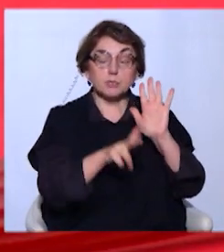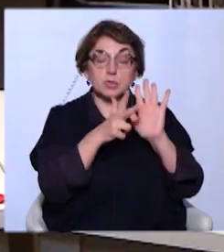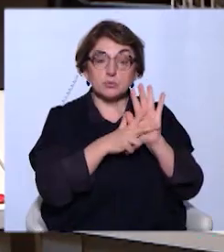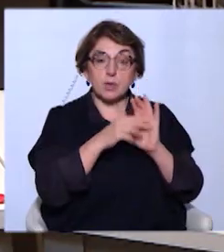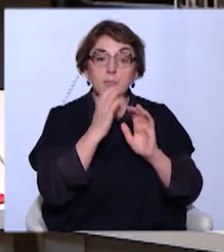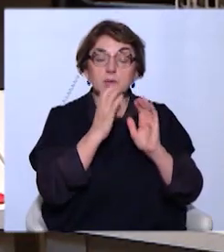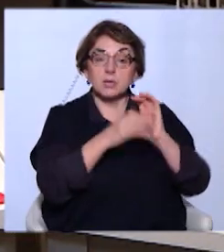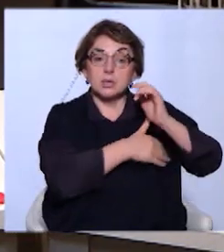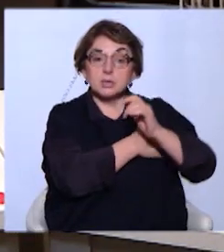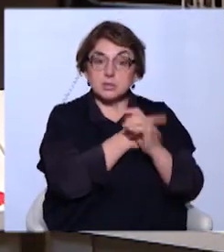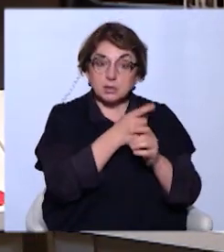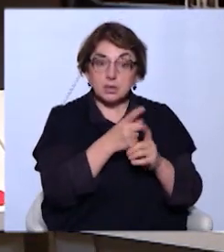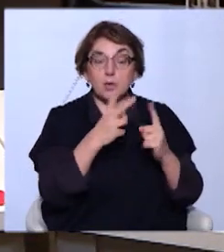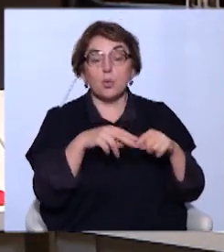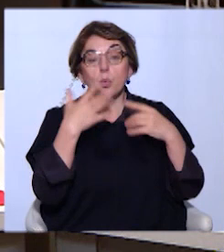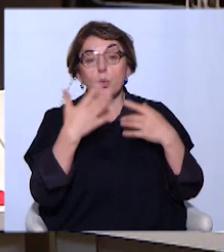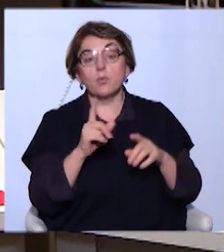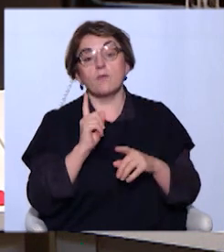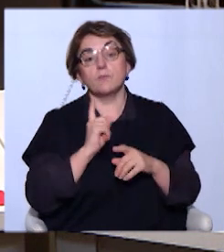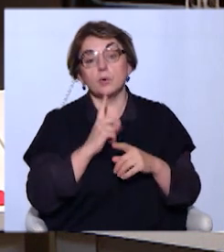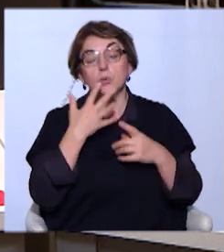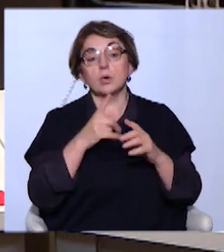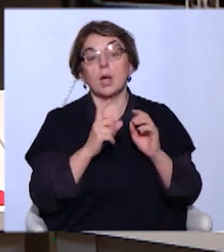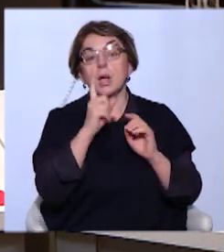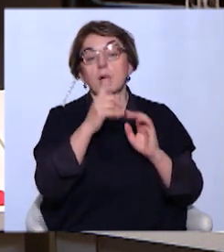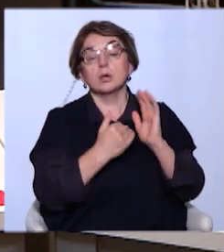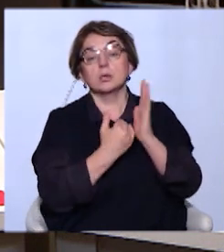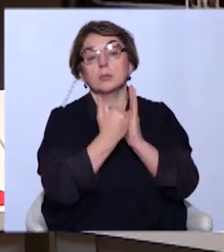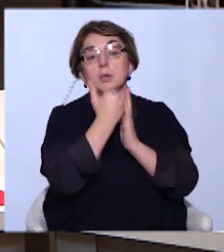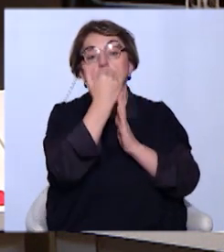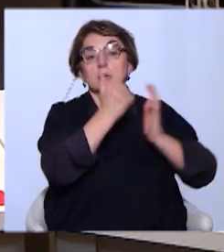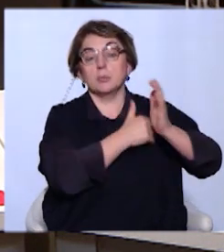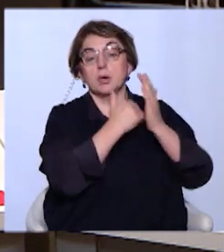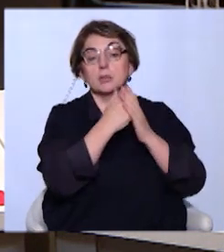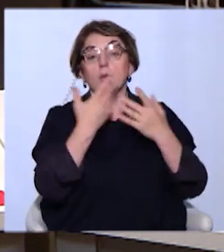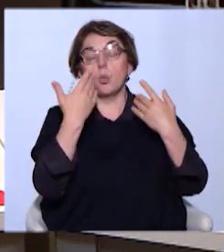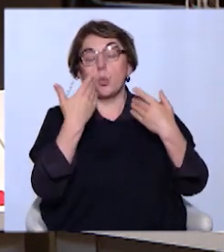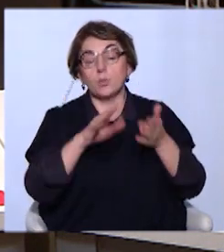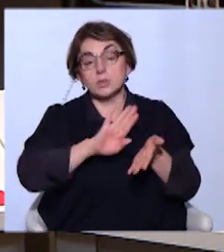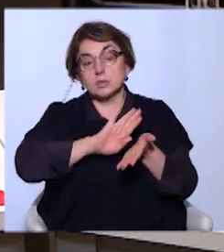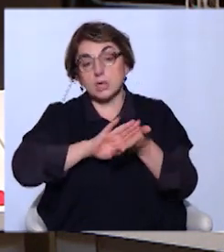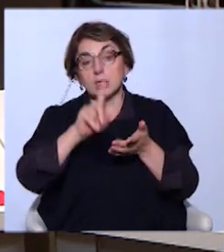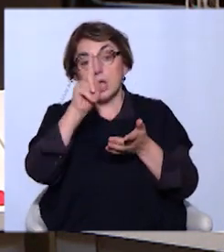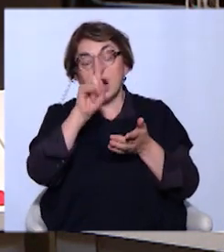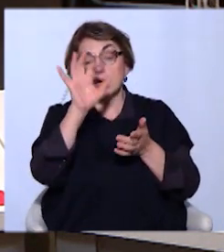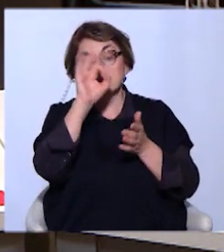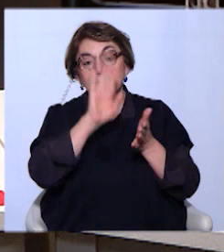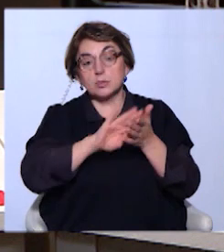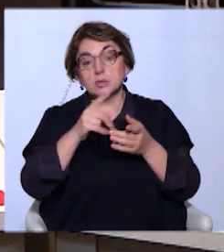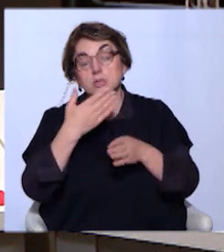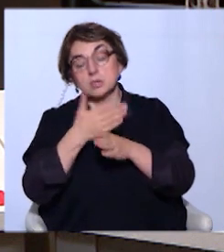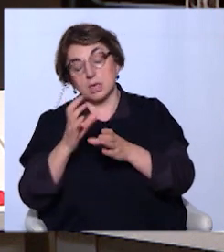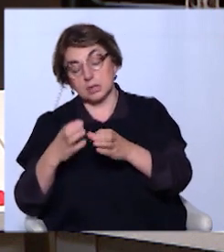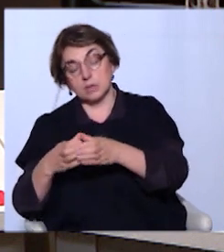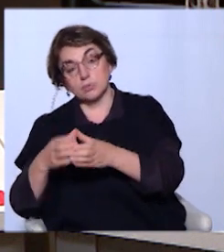თქვათ მოდის წამოვა 78 გრადუს ცელსიუსზე, ხოლო შემდეგ კი უკვე ველოდებით, როდესაც ტემპერატურა აიწევს და ცალკე იმ სითხეს,